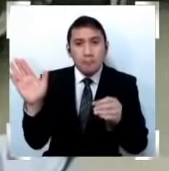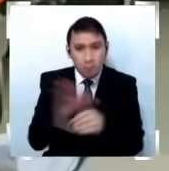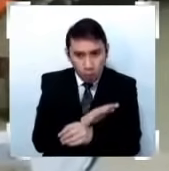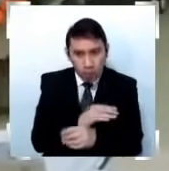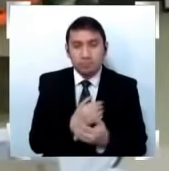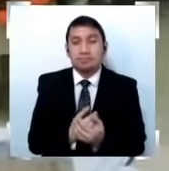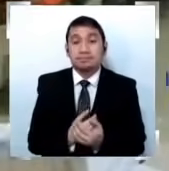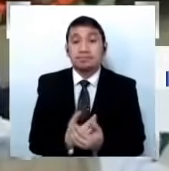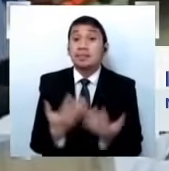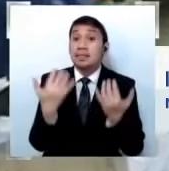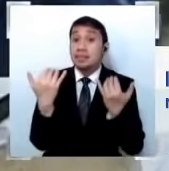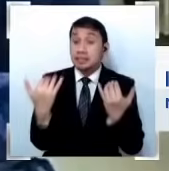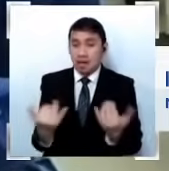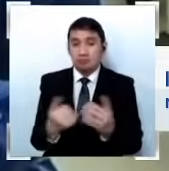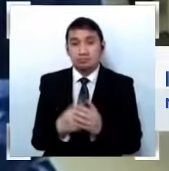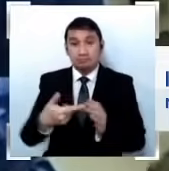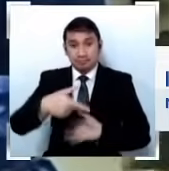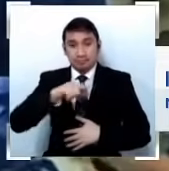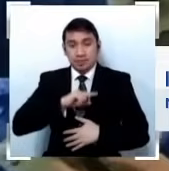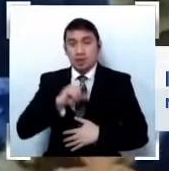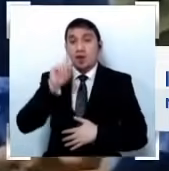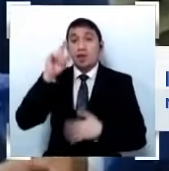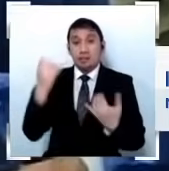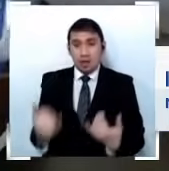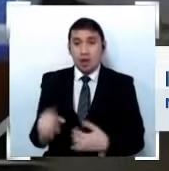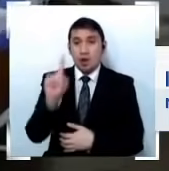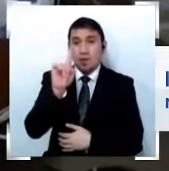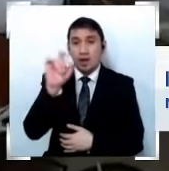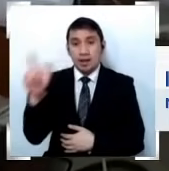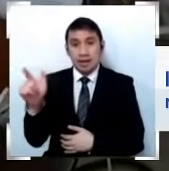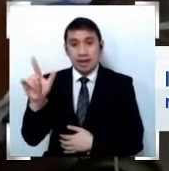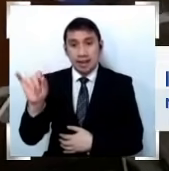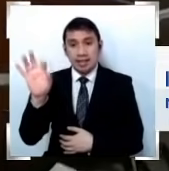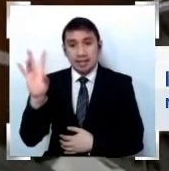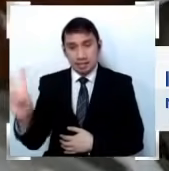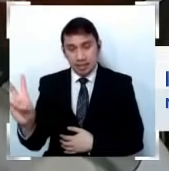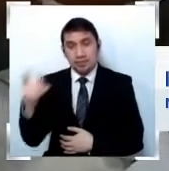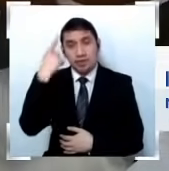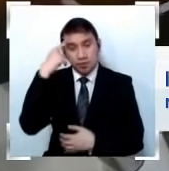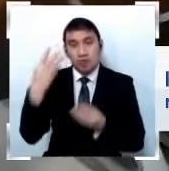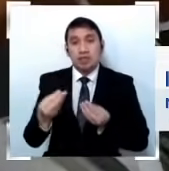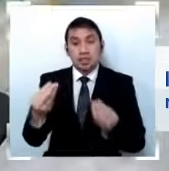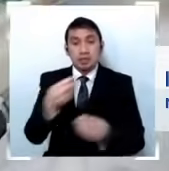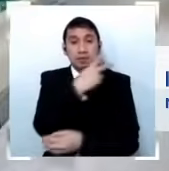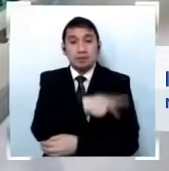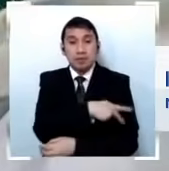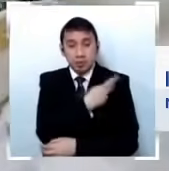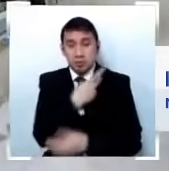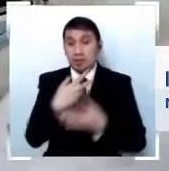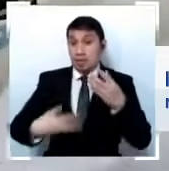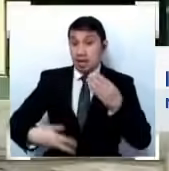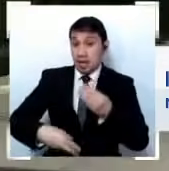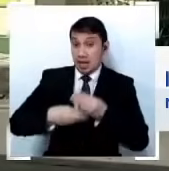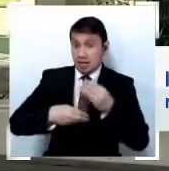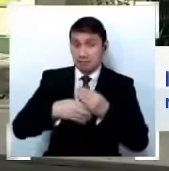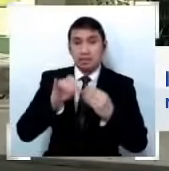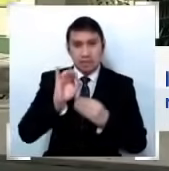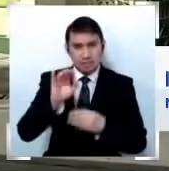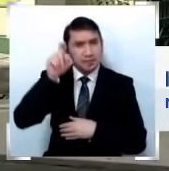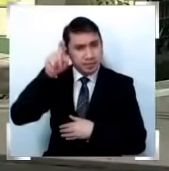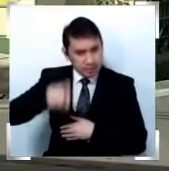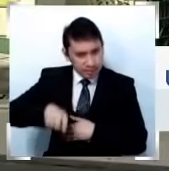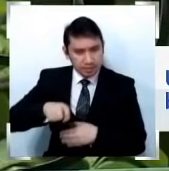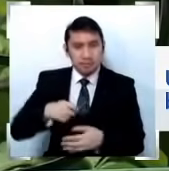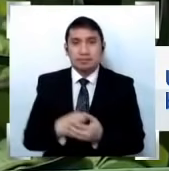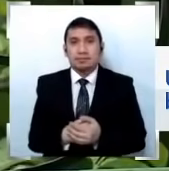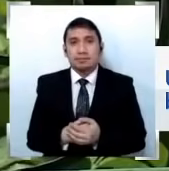kalahati ng 197 beds sa Lung Center ay nakalaan sa COVID patients. Dadagdagan naman daw ito kung kailangan. Sa gitna ng